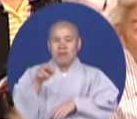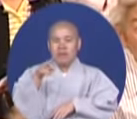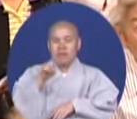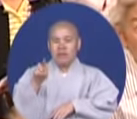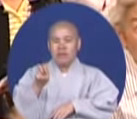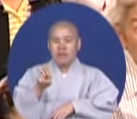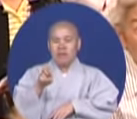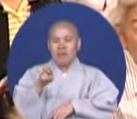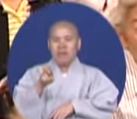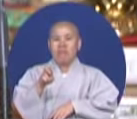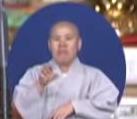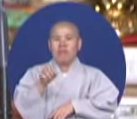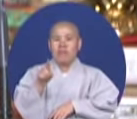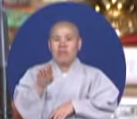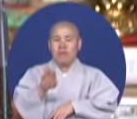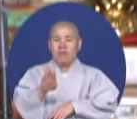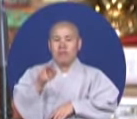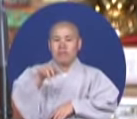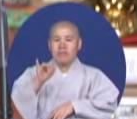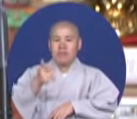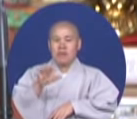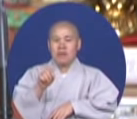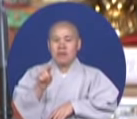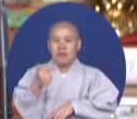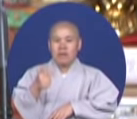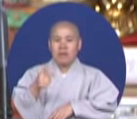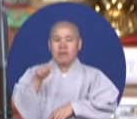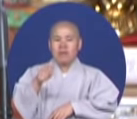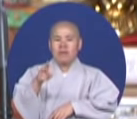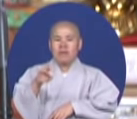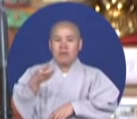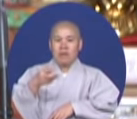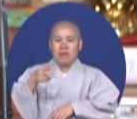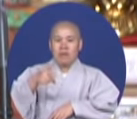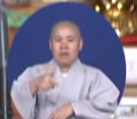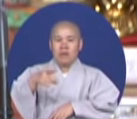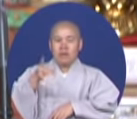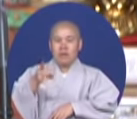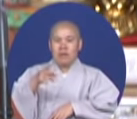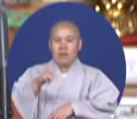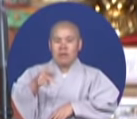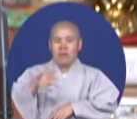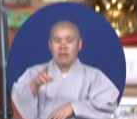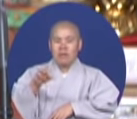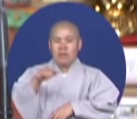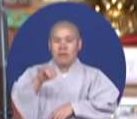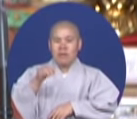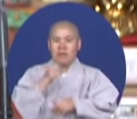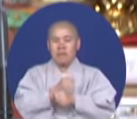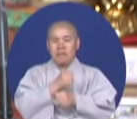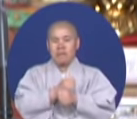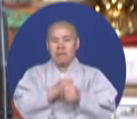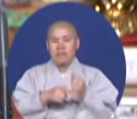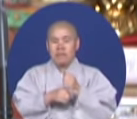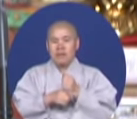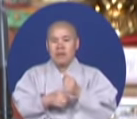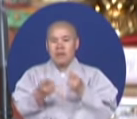정삼업진언서부터 있죠. 그게 결계 정지하는 내용이에요. 한번 읽어보시겠습니다.